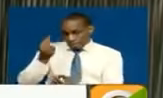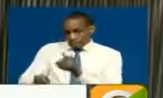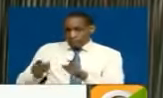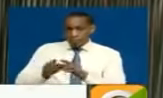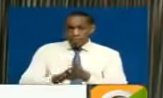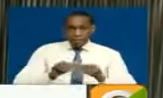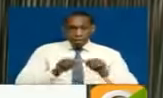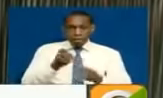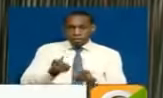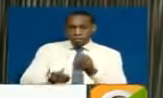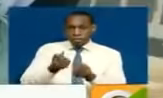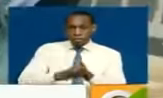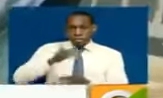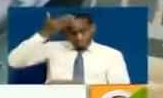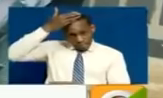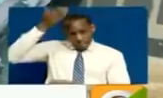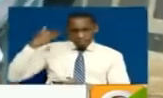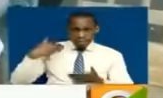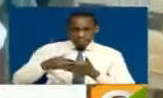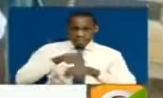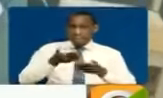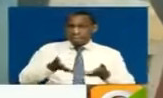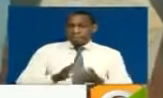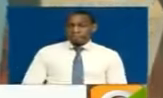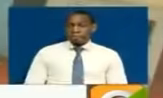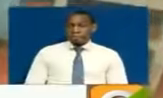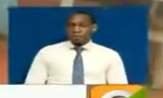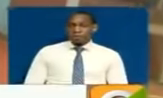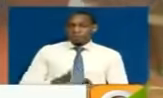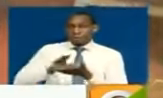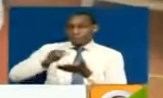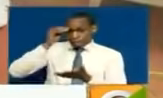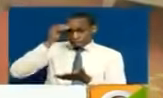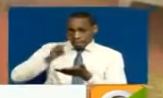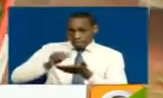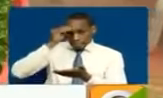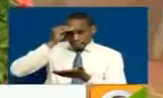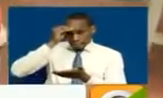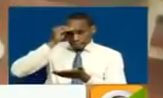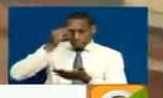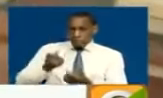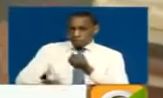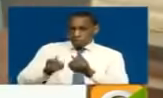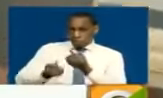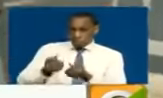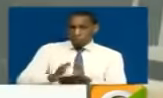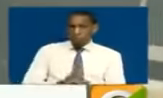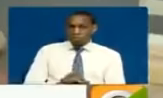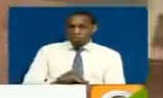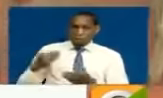of which ye bado ni mpishi mpaka wa sasa. So nilijifunzia hiyo upishi hapo na nikaona